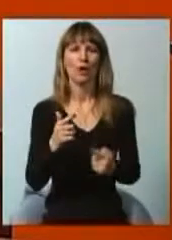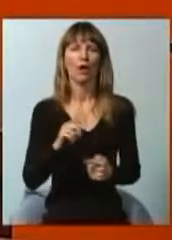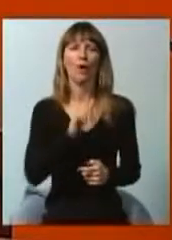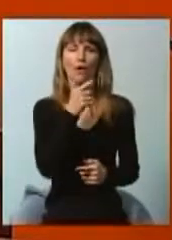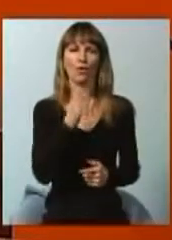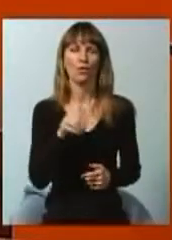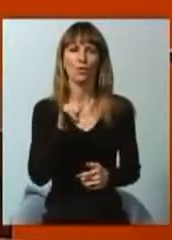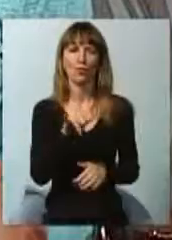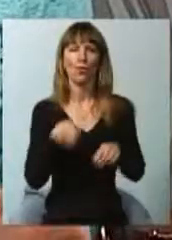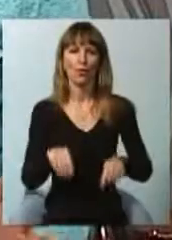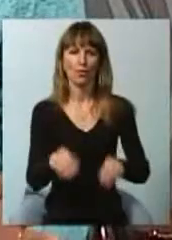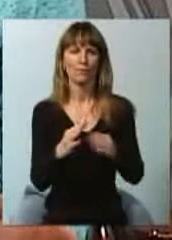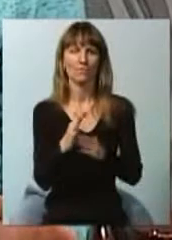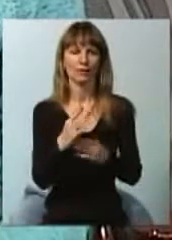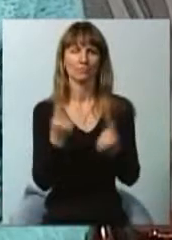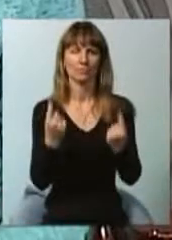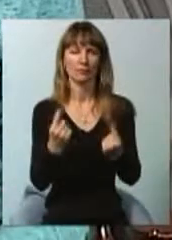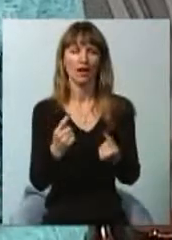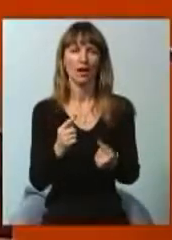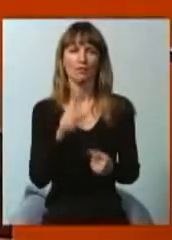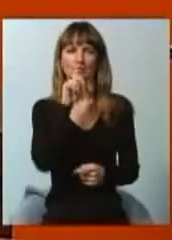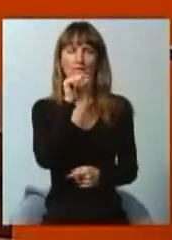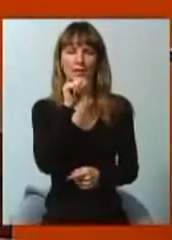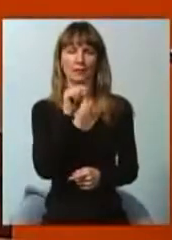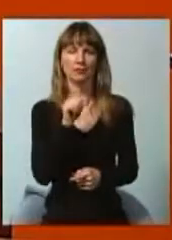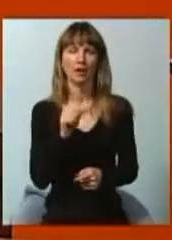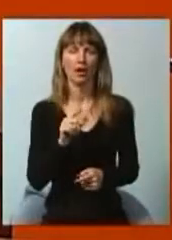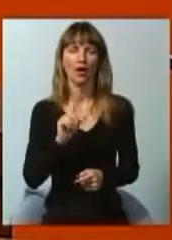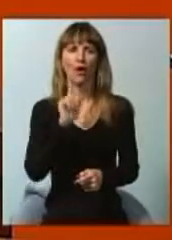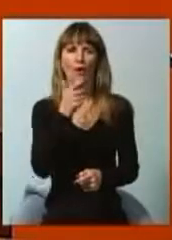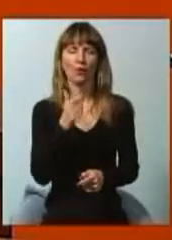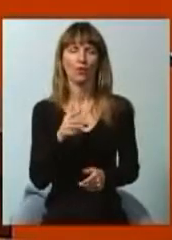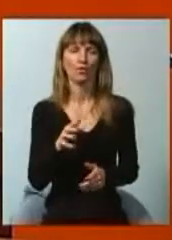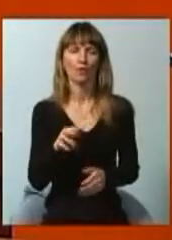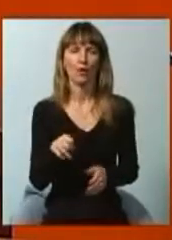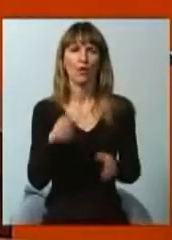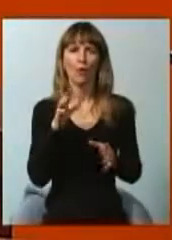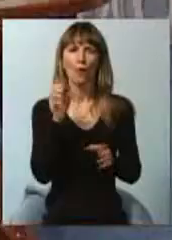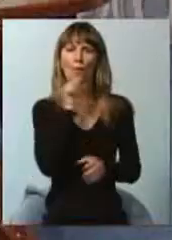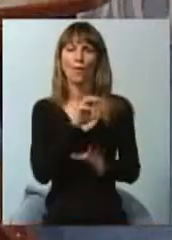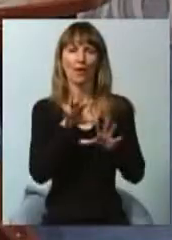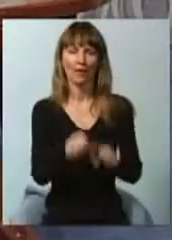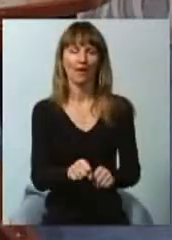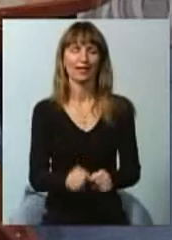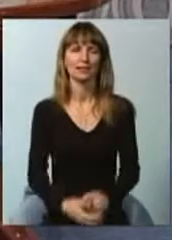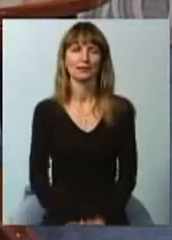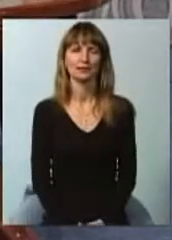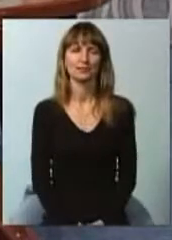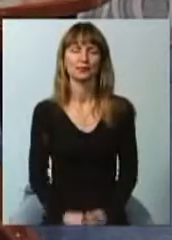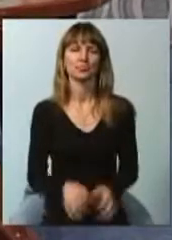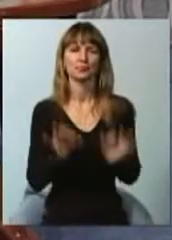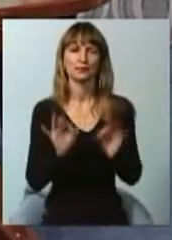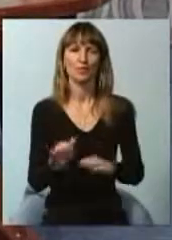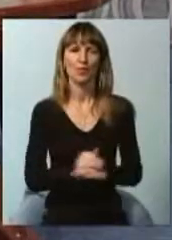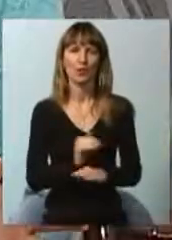городі виріс небувалий. Горобці город пограбували. Горобці город пограбували. Так,